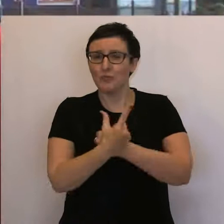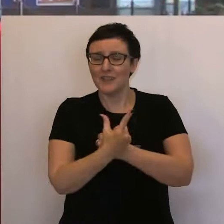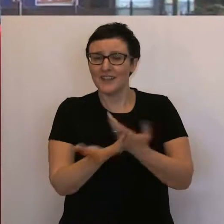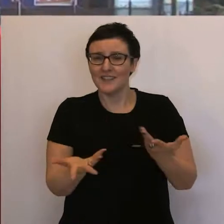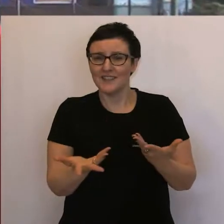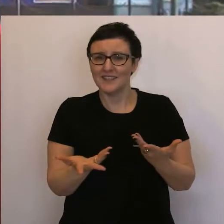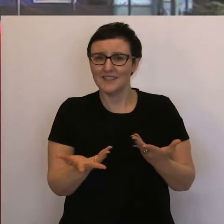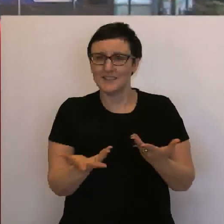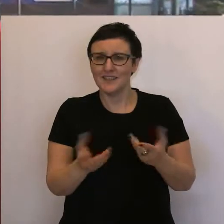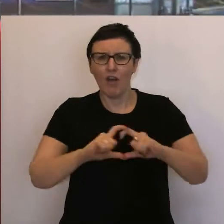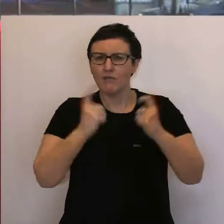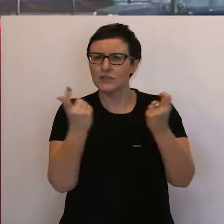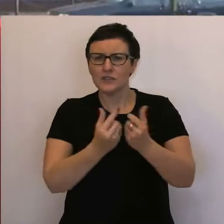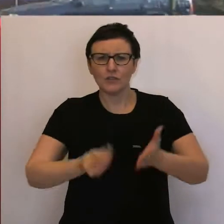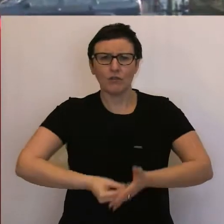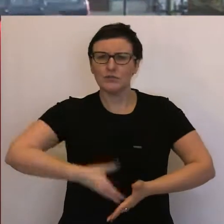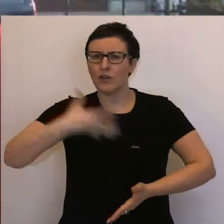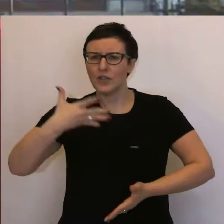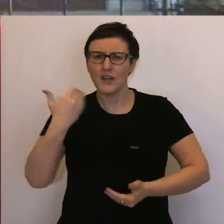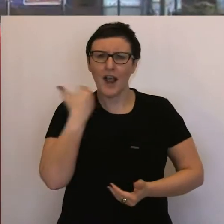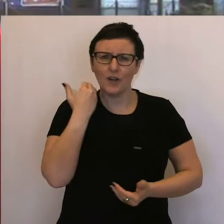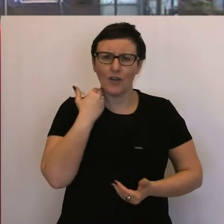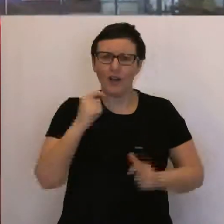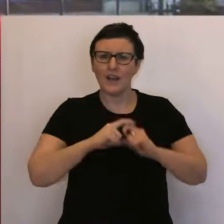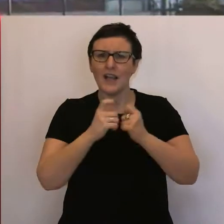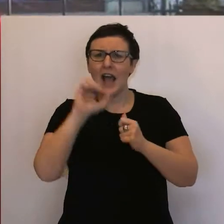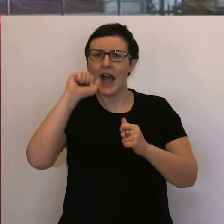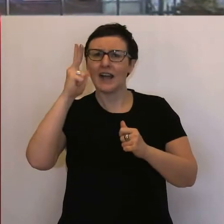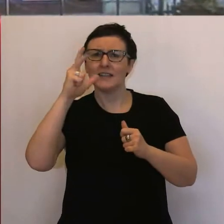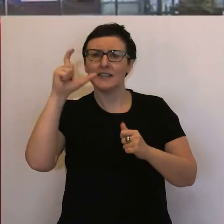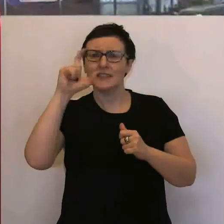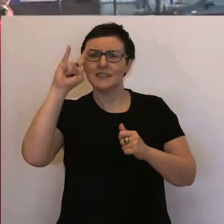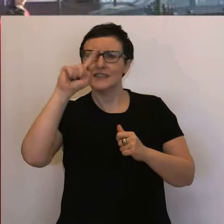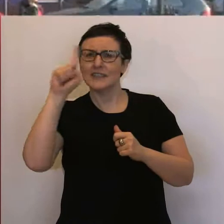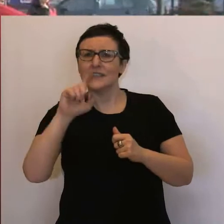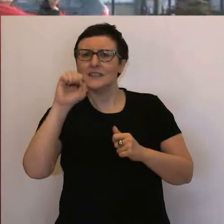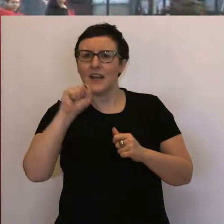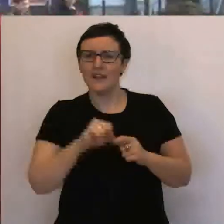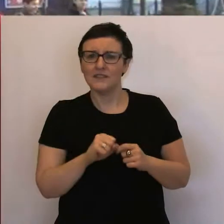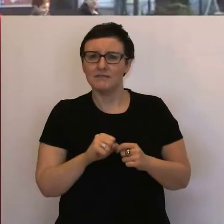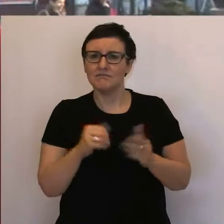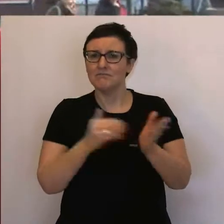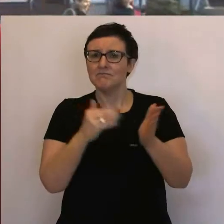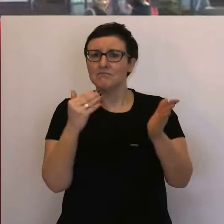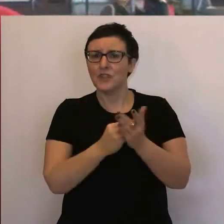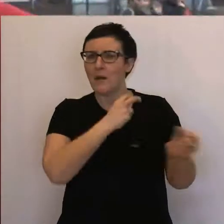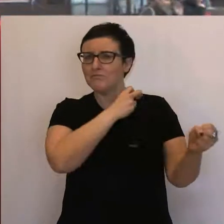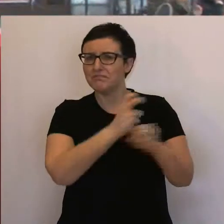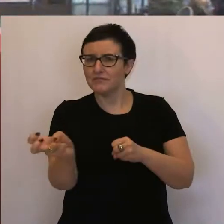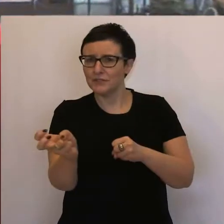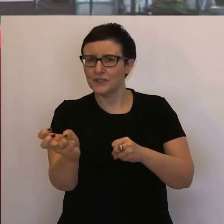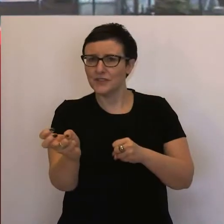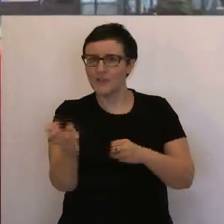skutek. Wiem, że drożeje wszystko. Nawet i alkohol, akcyza tak zwane. No to trzeba rzucić palenie,